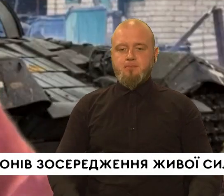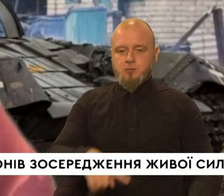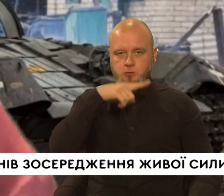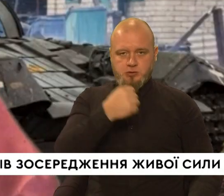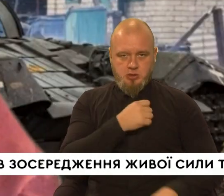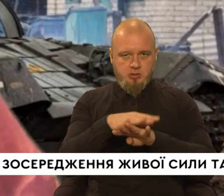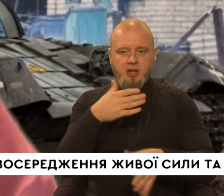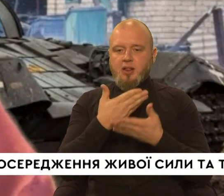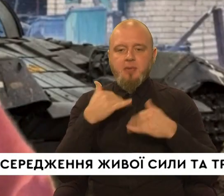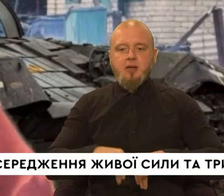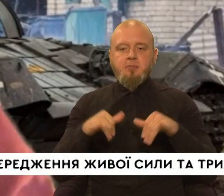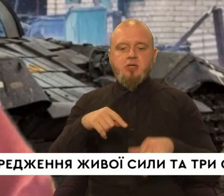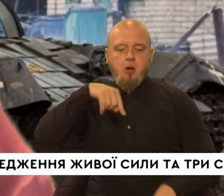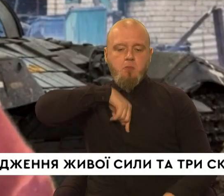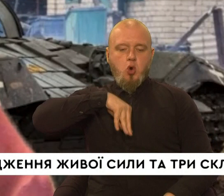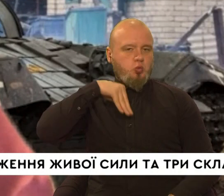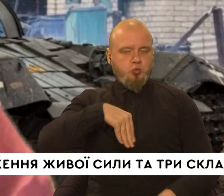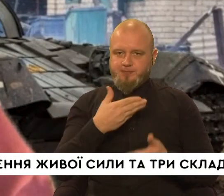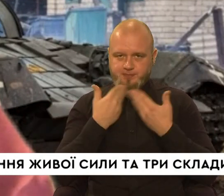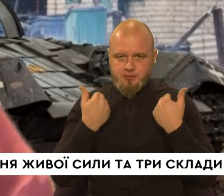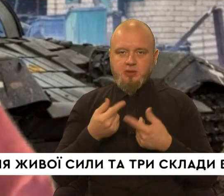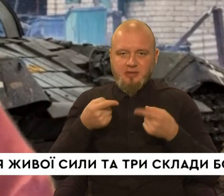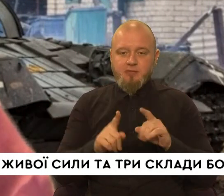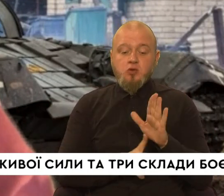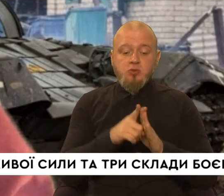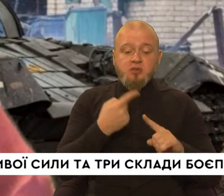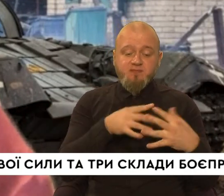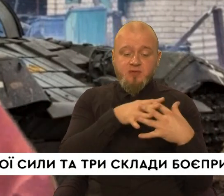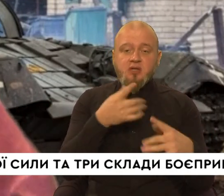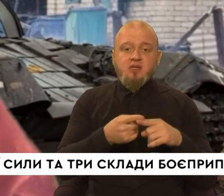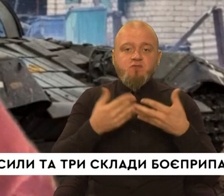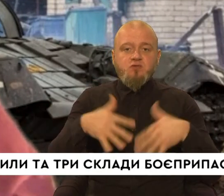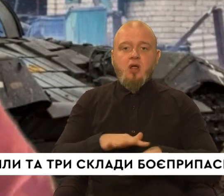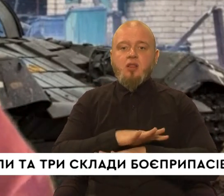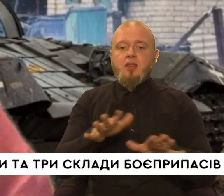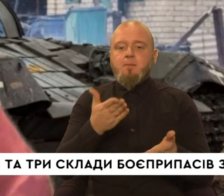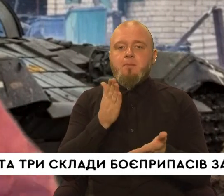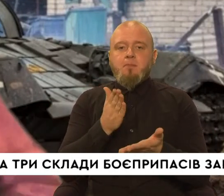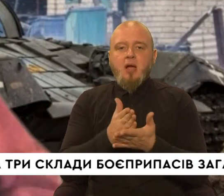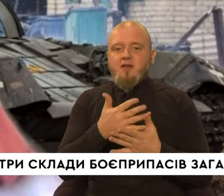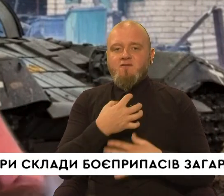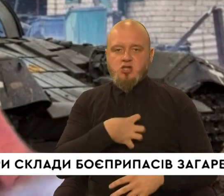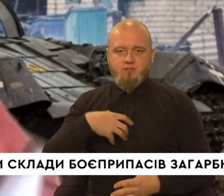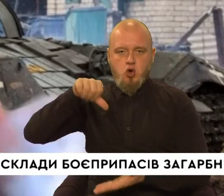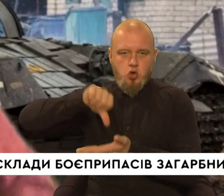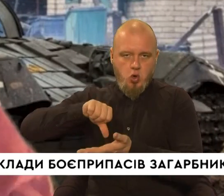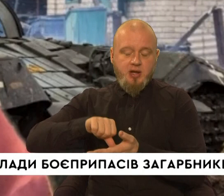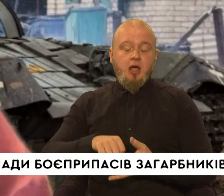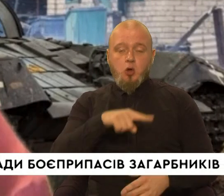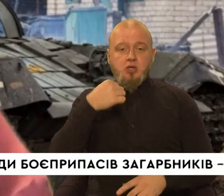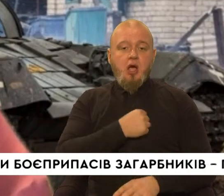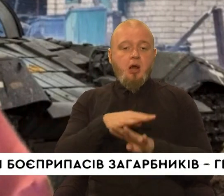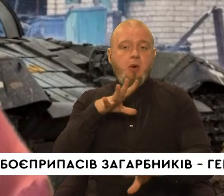Російська армія не має більше морального духу. Насправді, з початком цієї війни це вже не відіграє важливої ролі. Російська армія